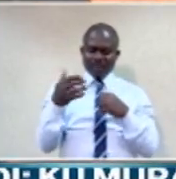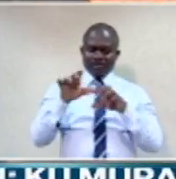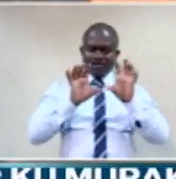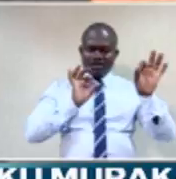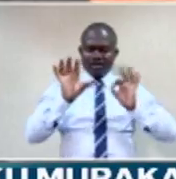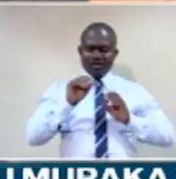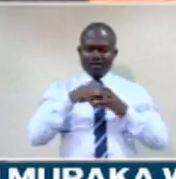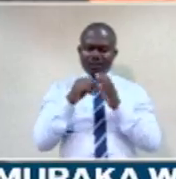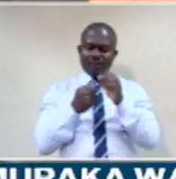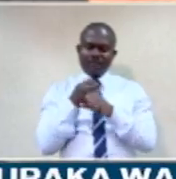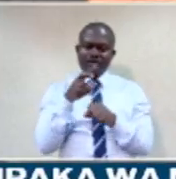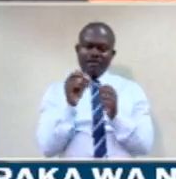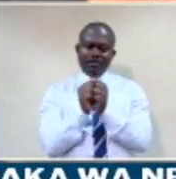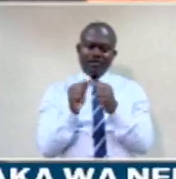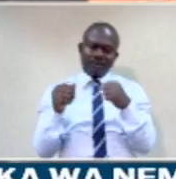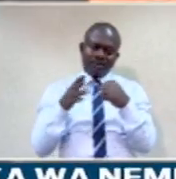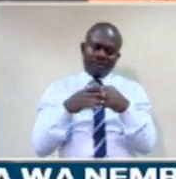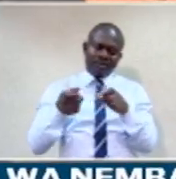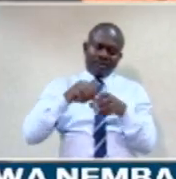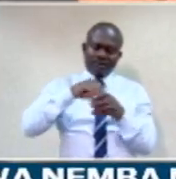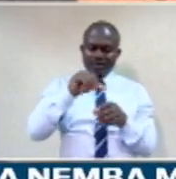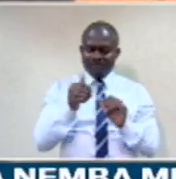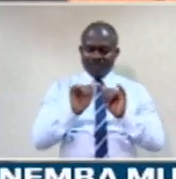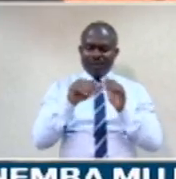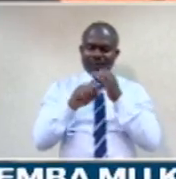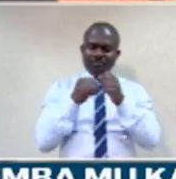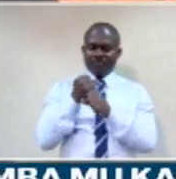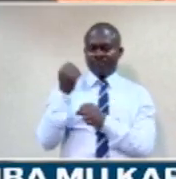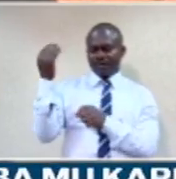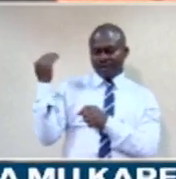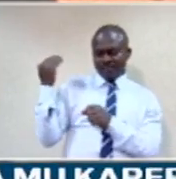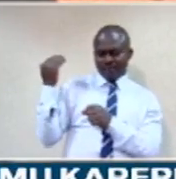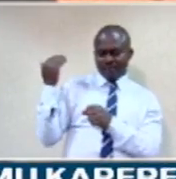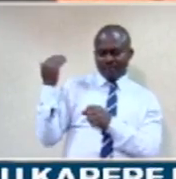yari yatoranyijwe muri 2019 yiyongeraho ibiri yari yasigaye mu myaka yabanje.